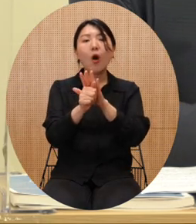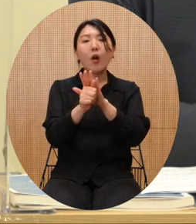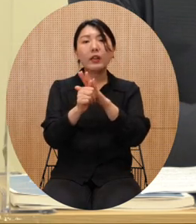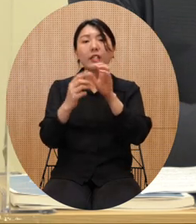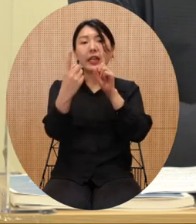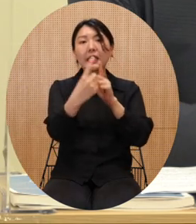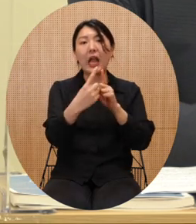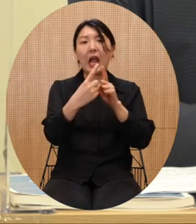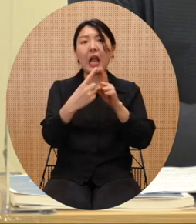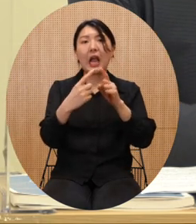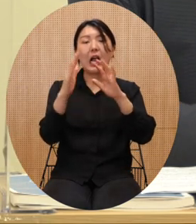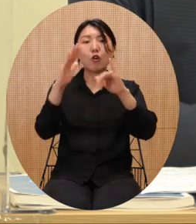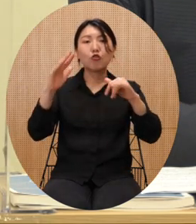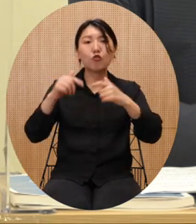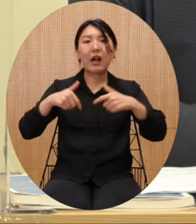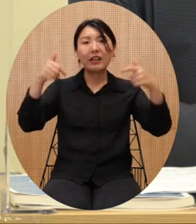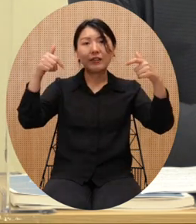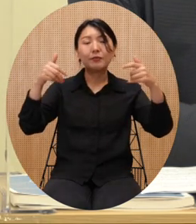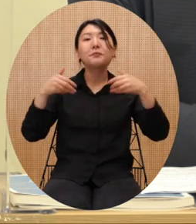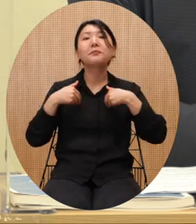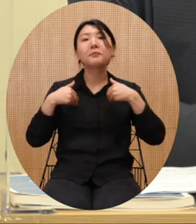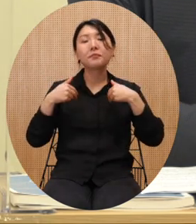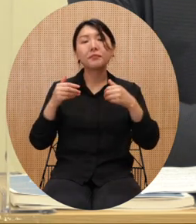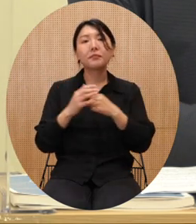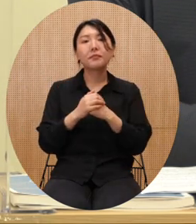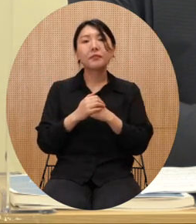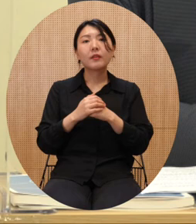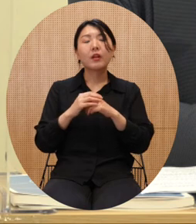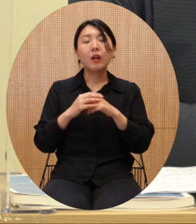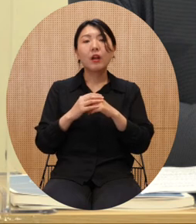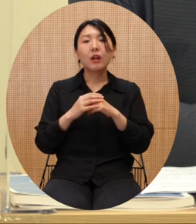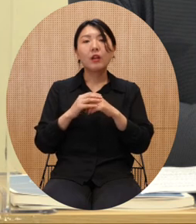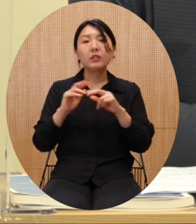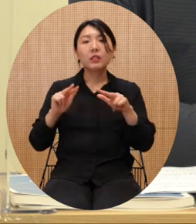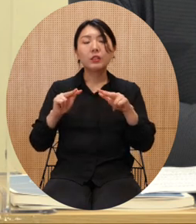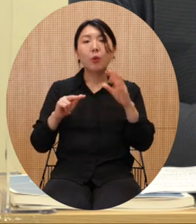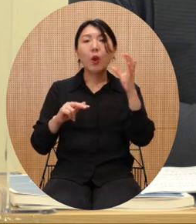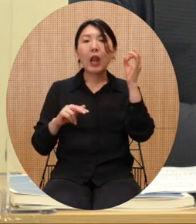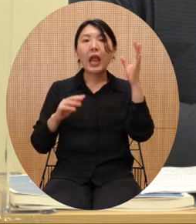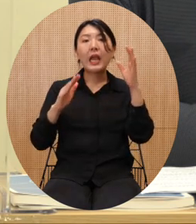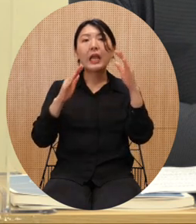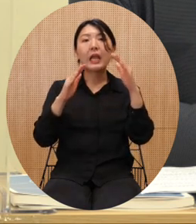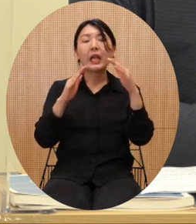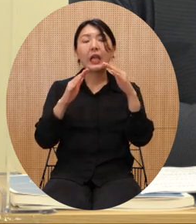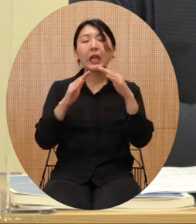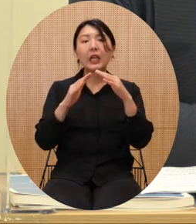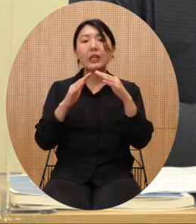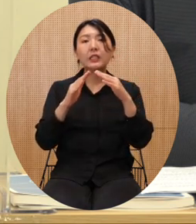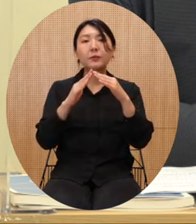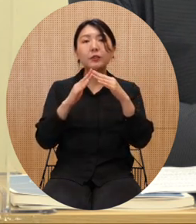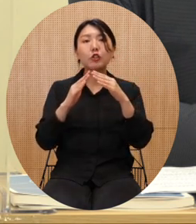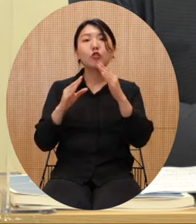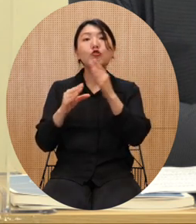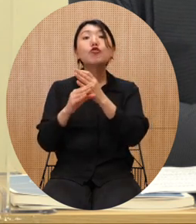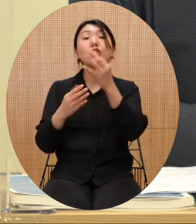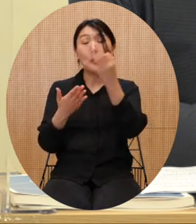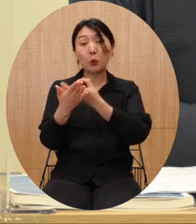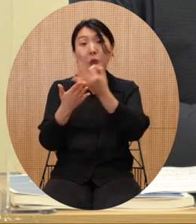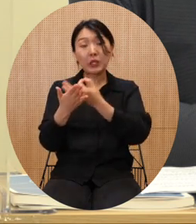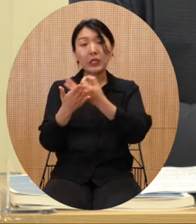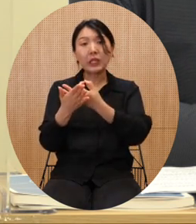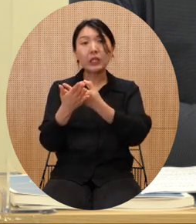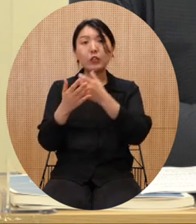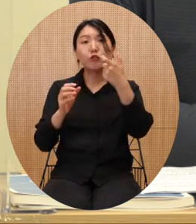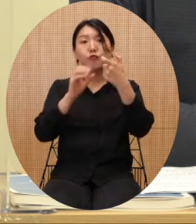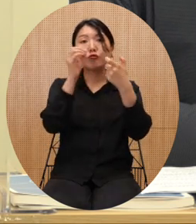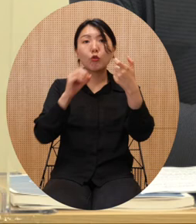주거비 지원 대상 가구를 확대가 되어야 될 것입니다. 지금 그 기존에 현재 하고 있는 그